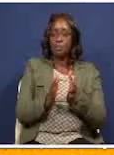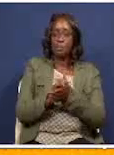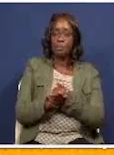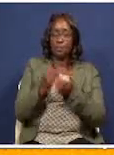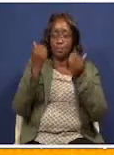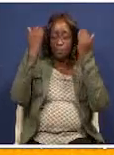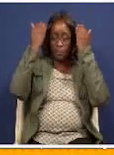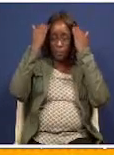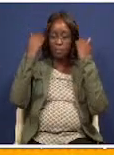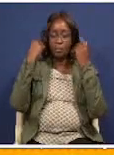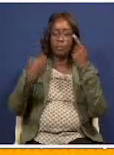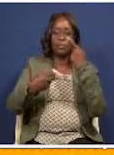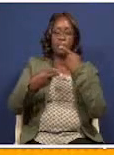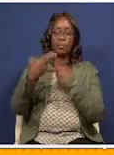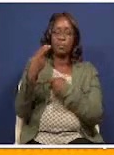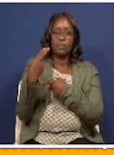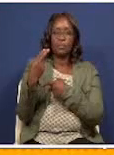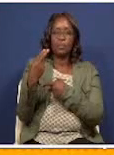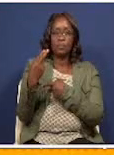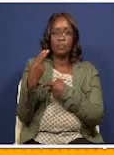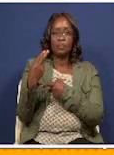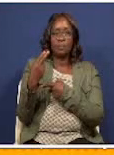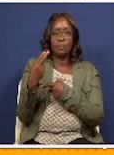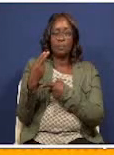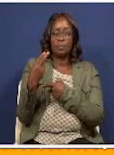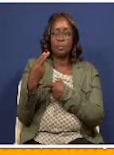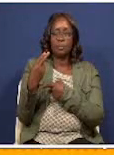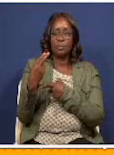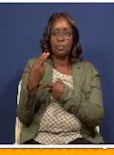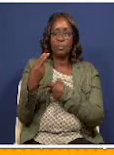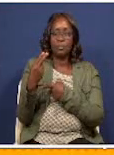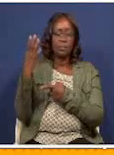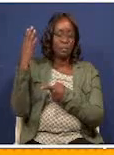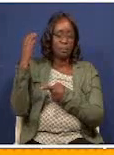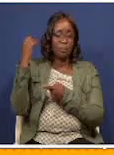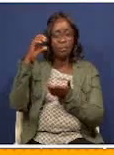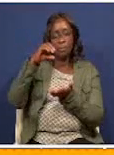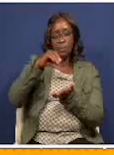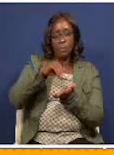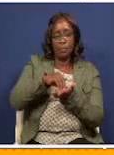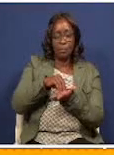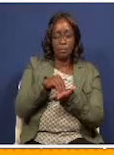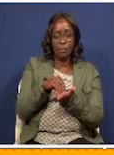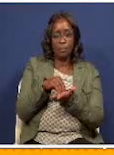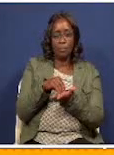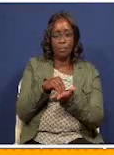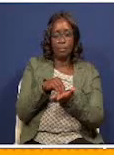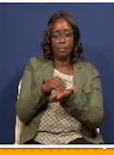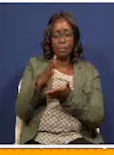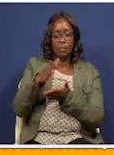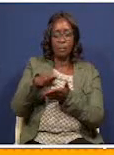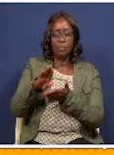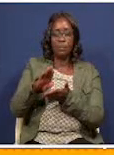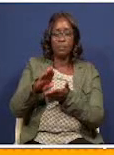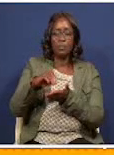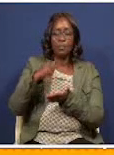kooti nene ya Kenya ni direte nende kithiru kikia kithigere gamba dere direte nende rekiota na amwena mbunge nene obichi ato